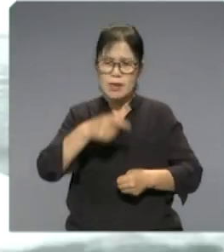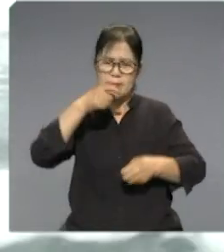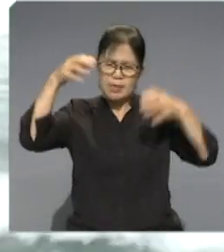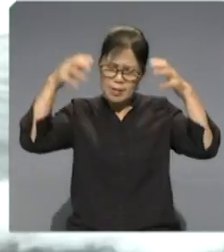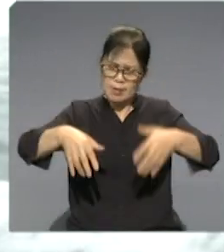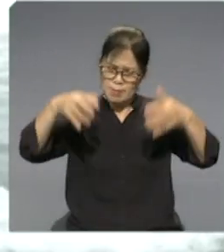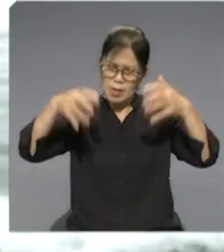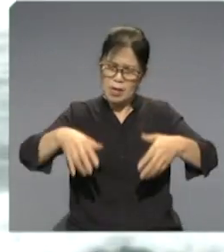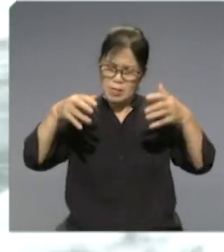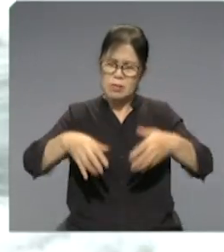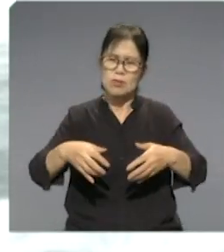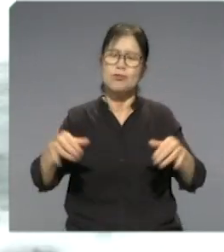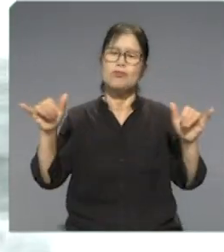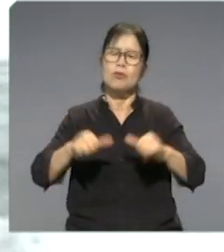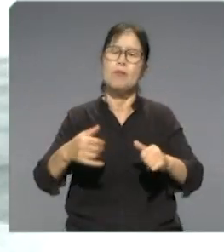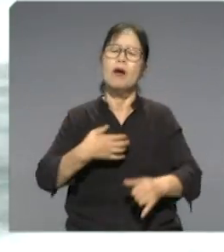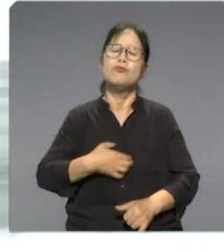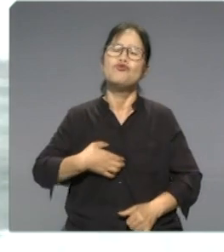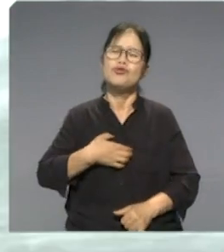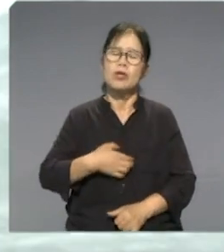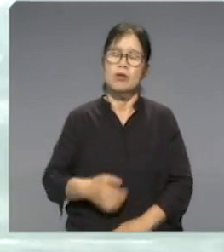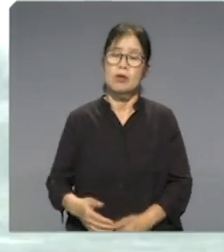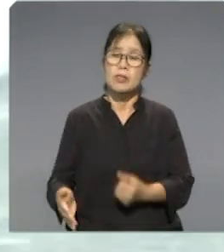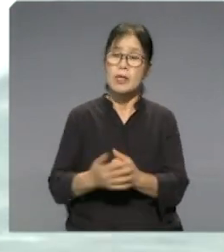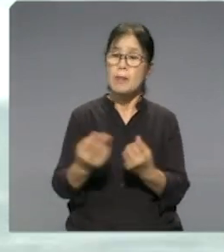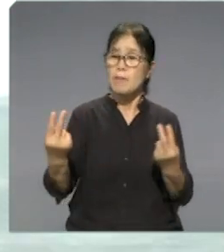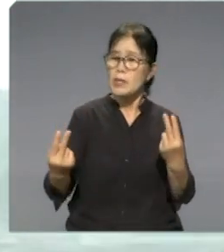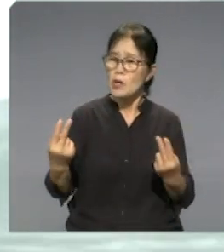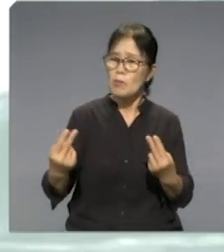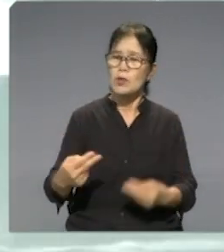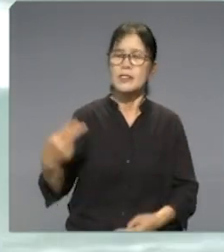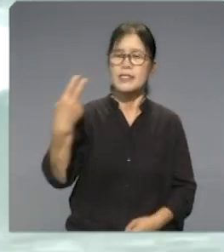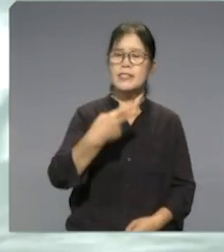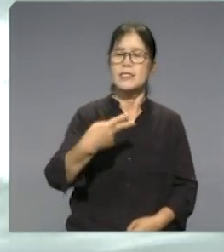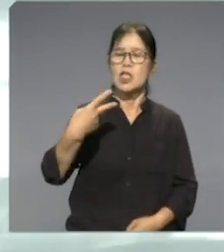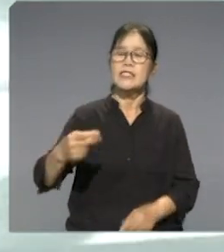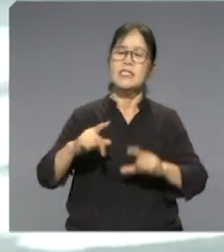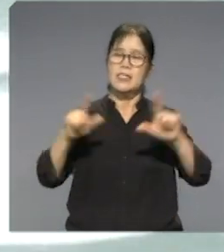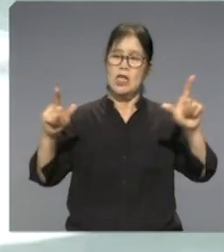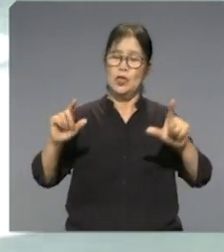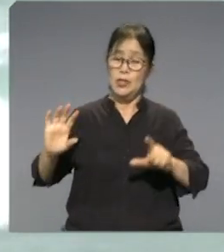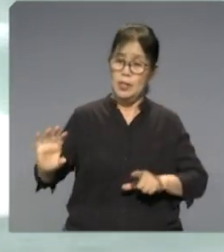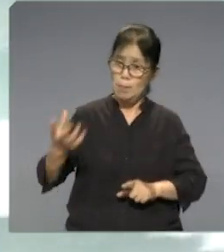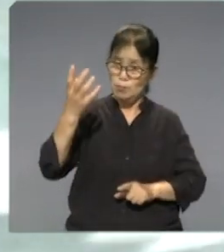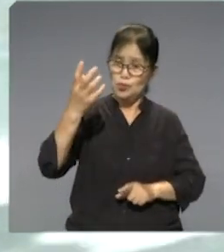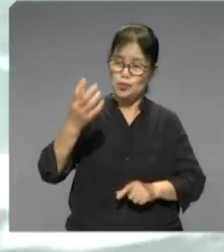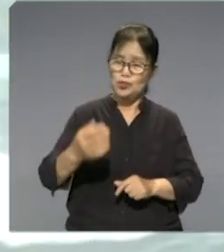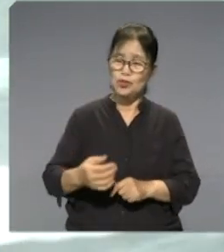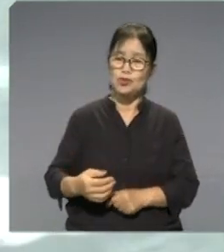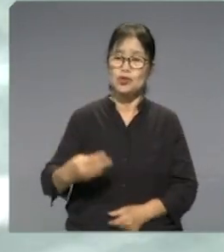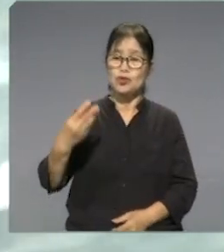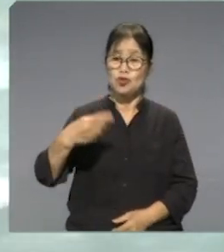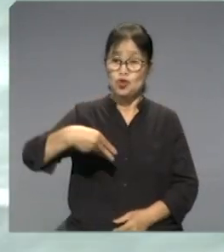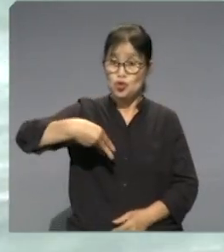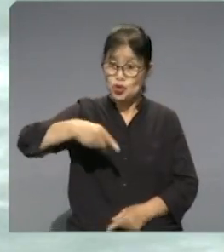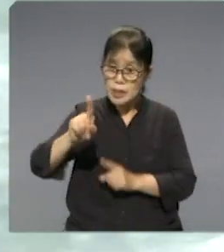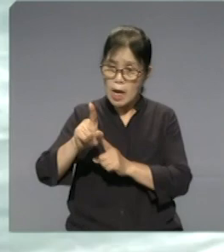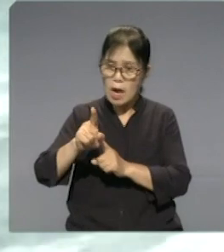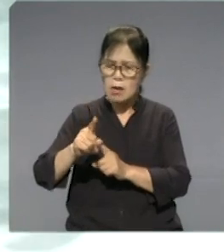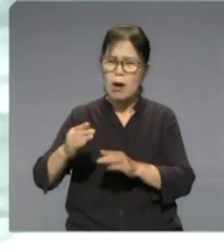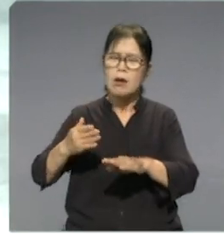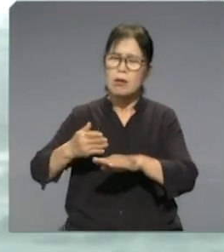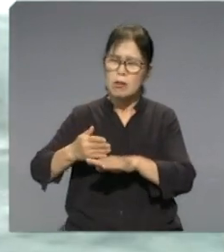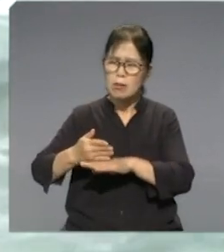뿌리는 거 아닌가 우려됩니다. 그래서 비교가 되는 게 2002년 태풍 루사입니다. 루사 역시 느리게